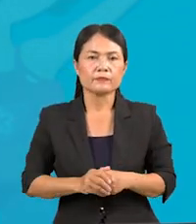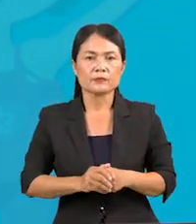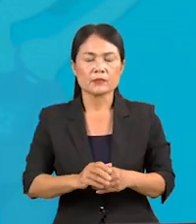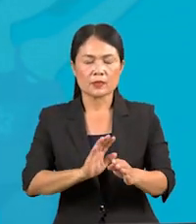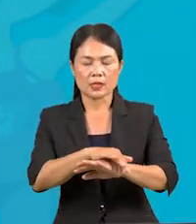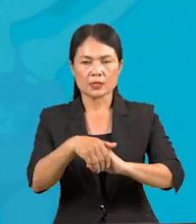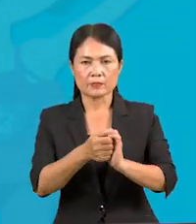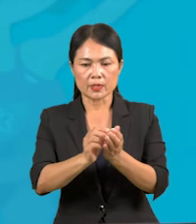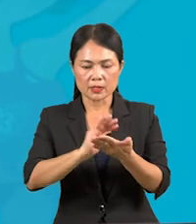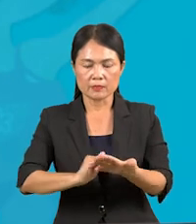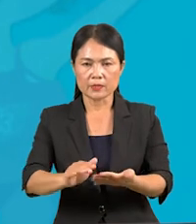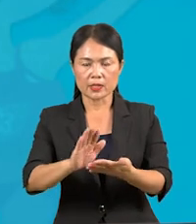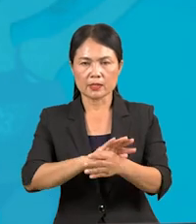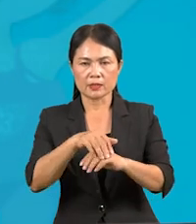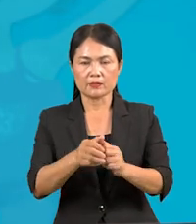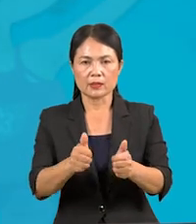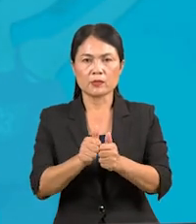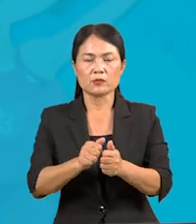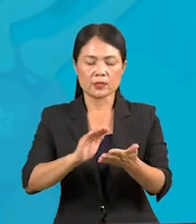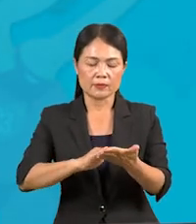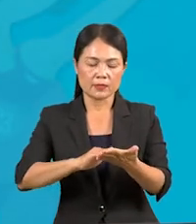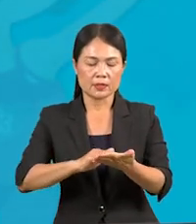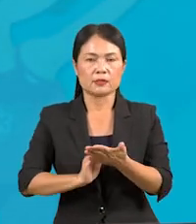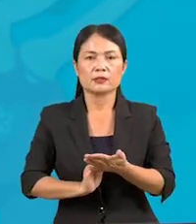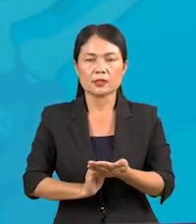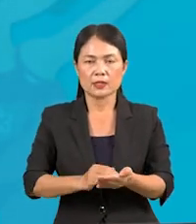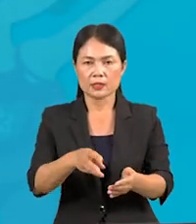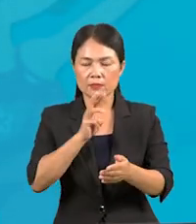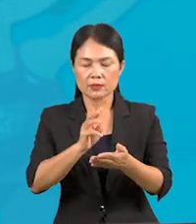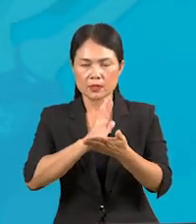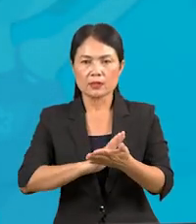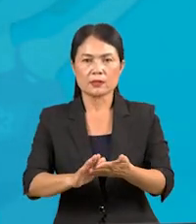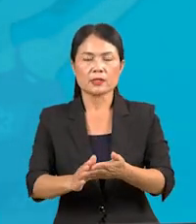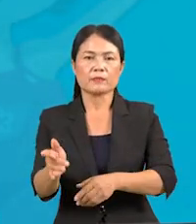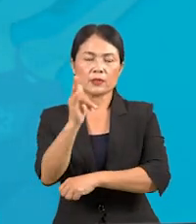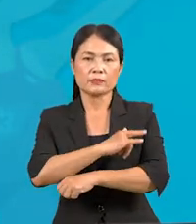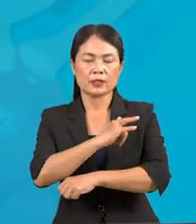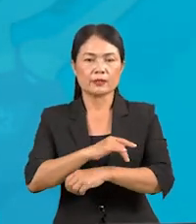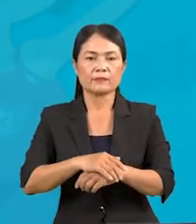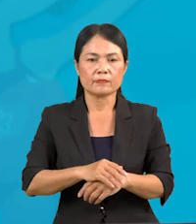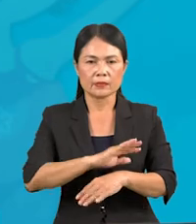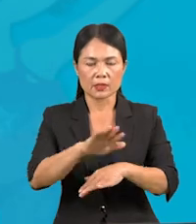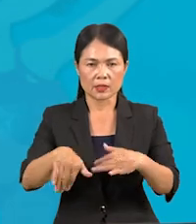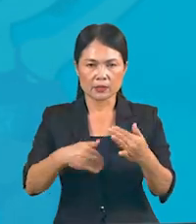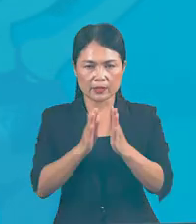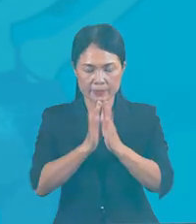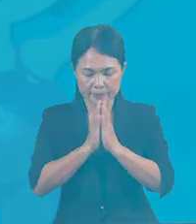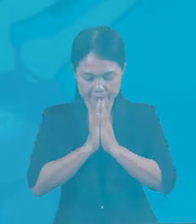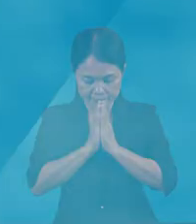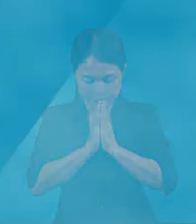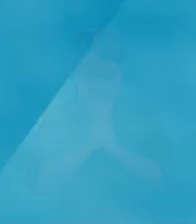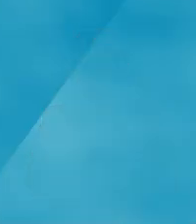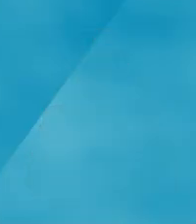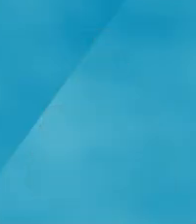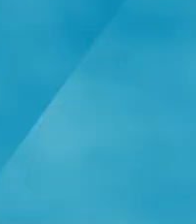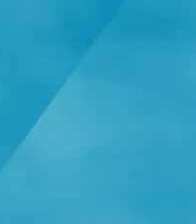ឲ្យលាងសម្អាតដៃជាមួយសាប៊ូនិងទឹកស្អាតជាប្រចាំសូមអរគុណ